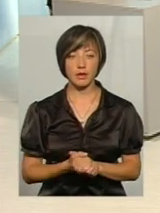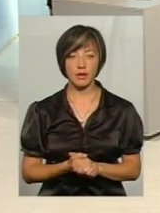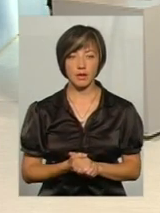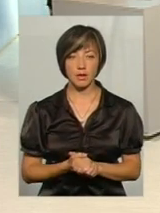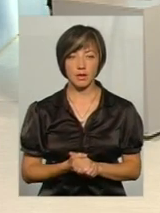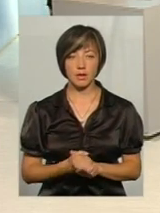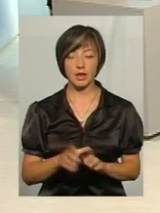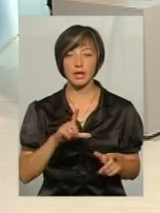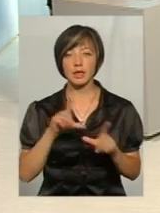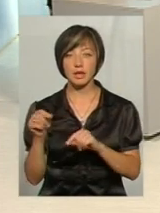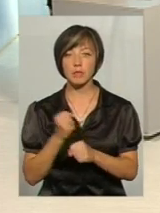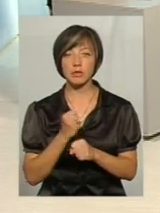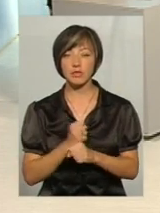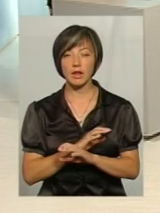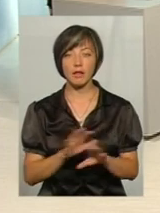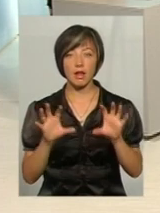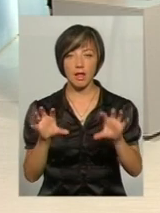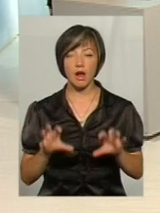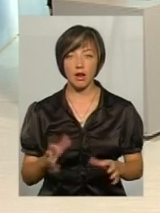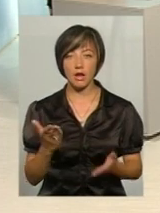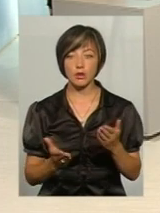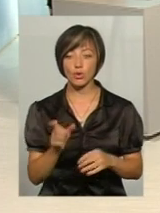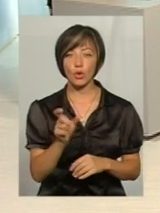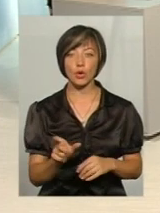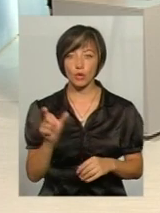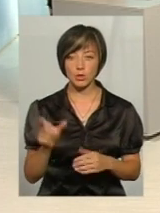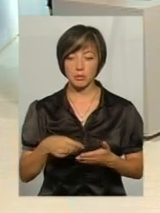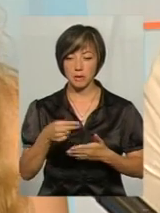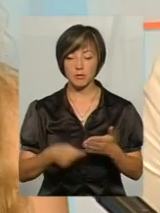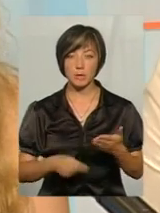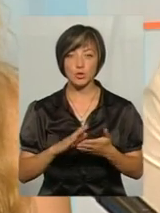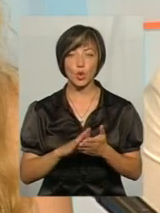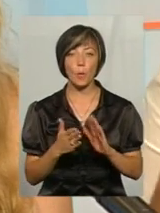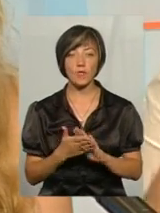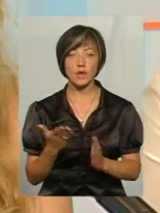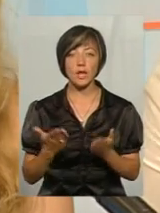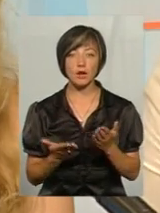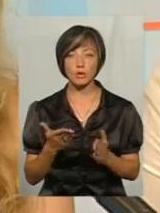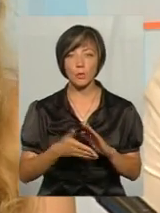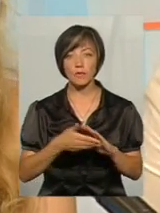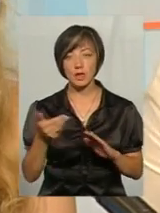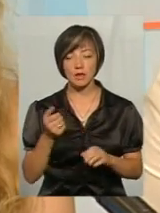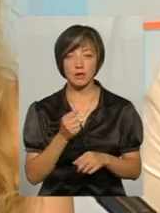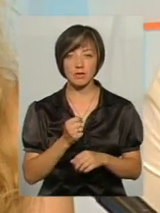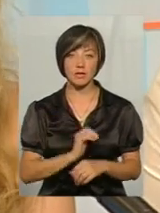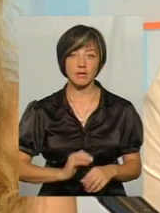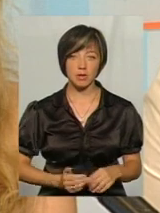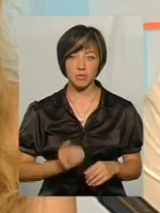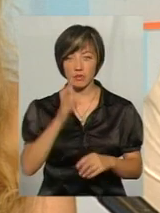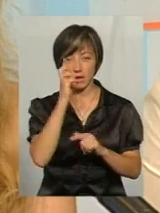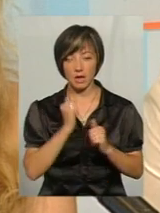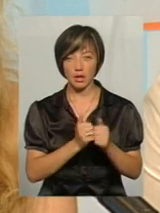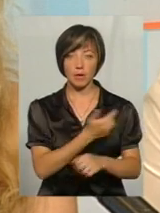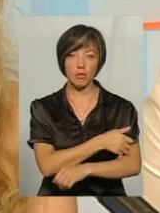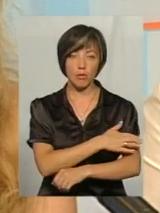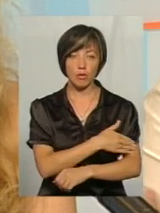«їде працювати нелегально». На жаль, навіть якщо люди тут підписують якісь договори, якщо є виклик від роботодавця в такі країни, як